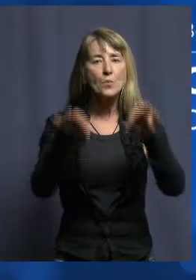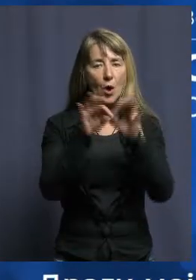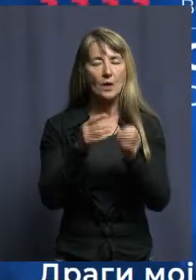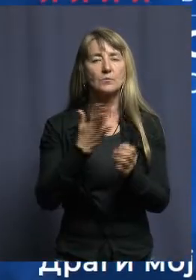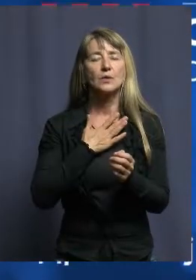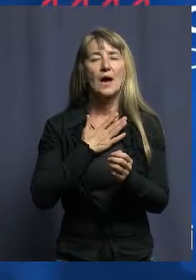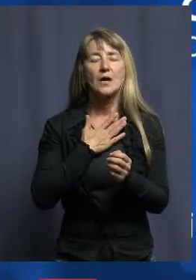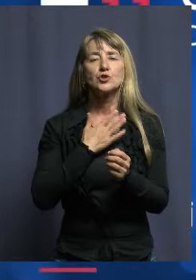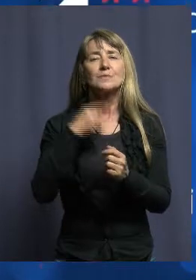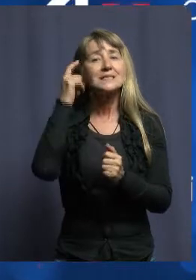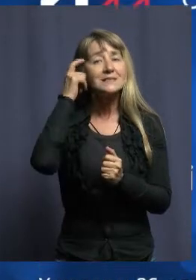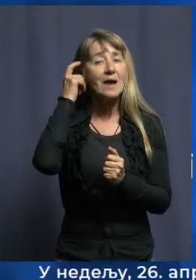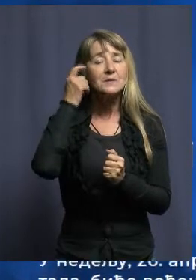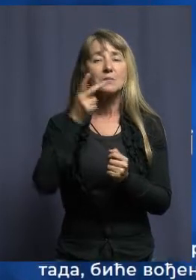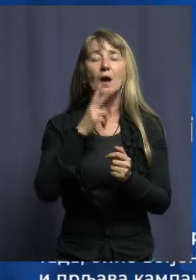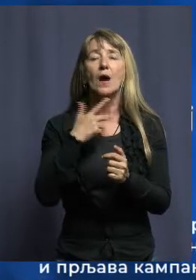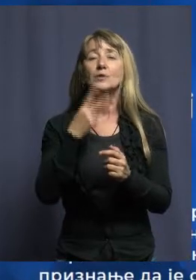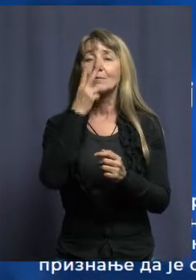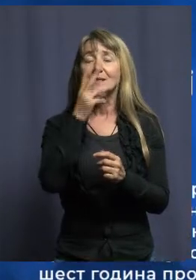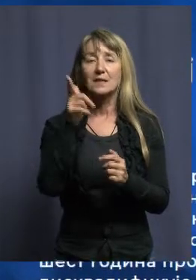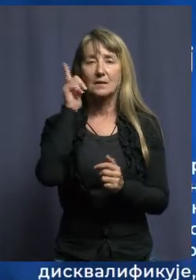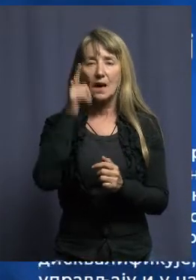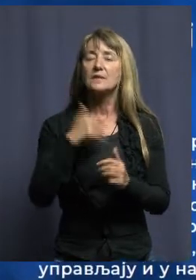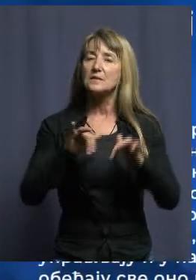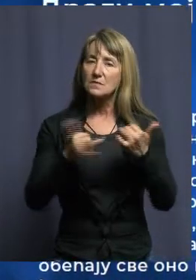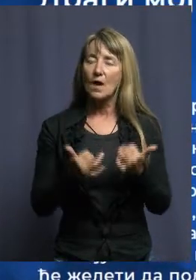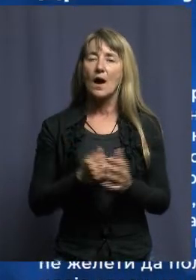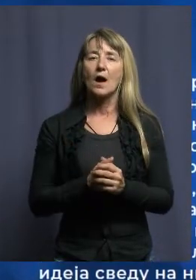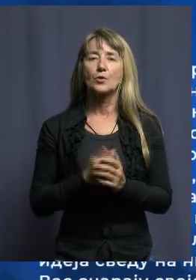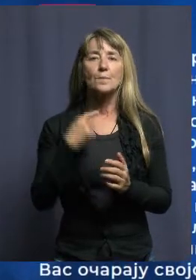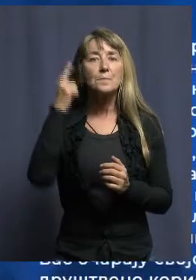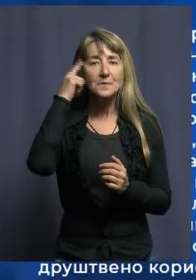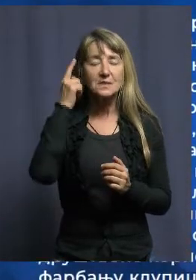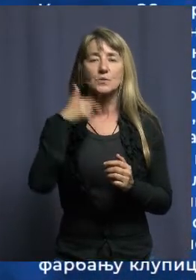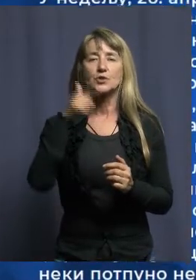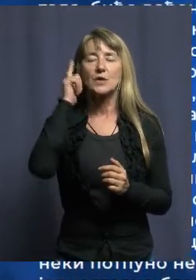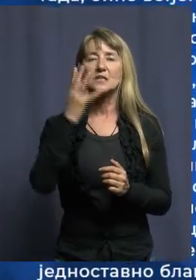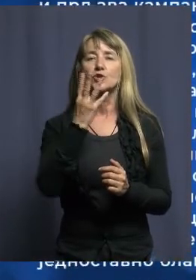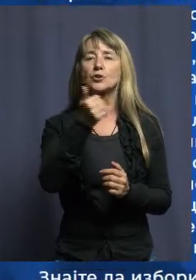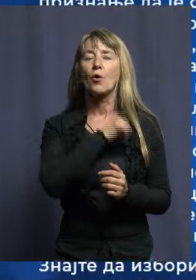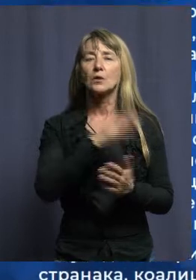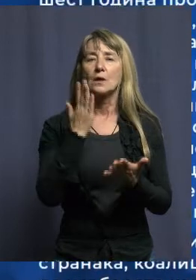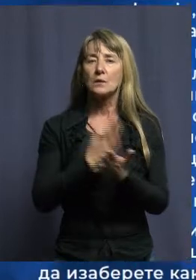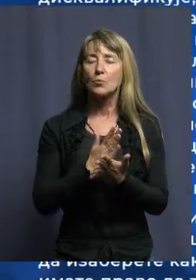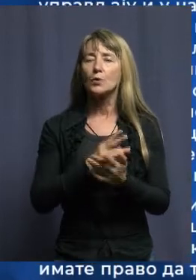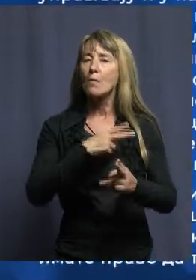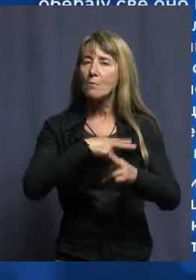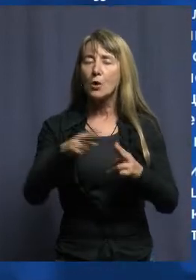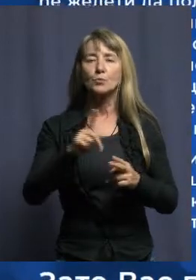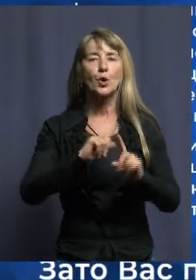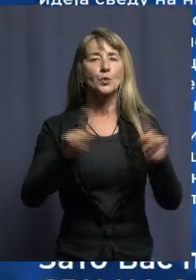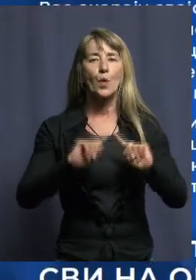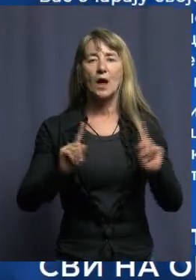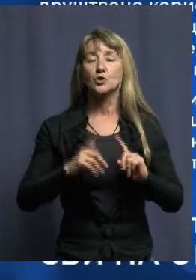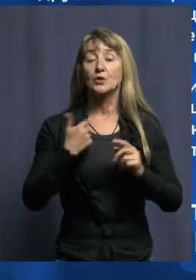našim zamislima kako da nam izgrade grad, zaista da mislimo da će grad za 4 godine da bude potpuno drugačiji